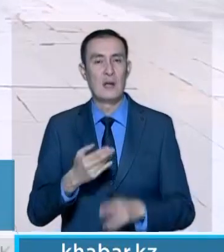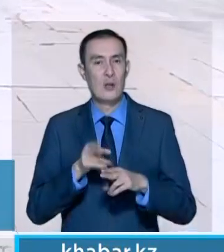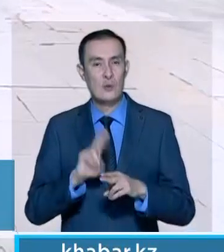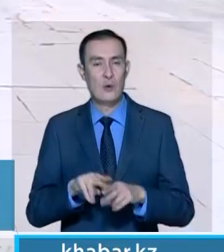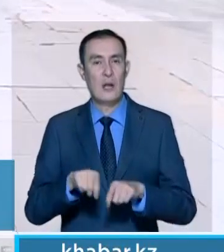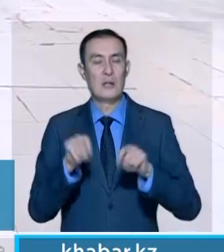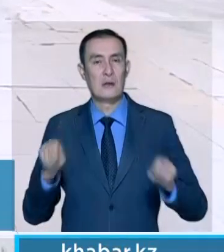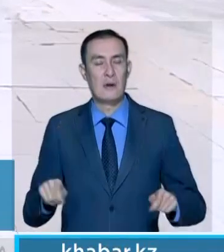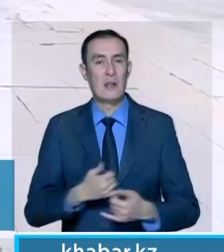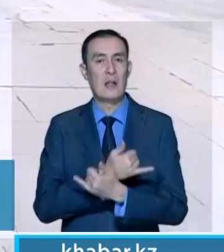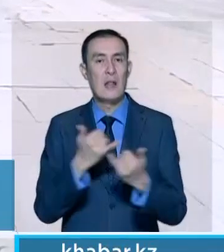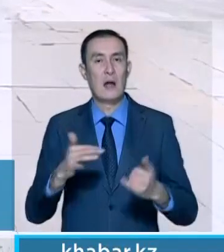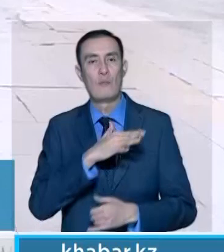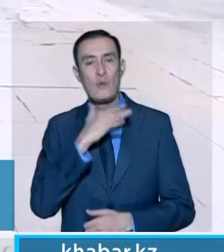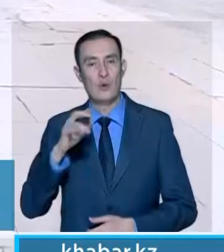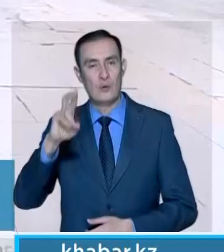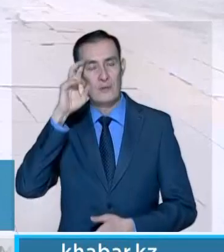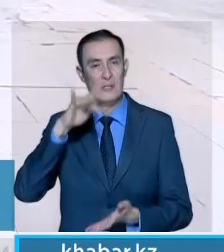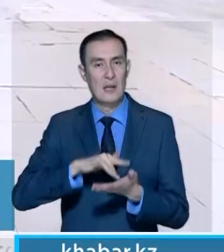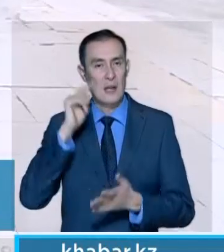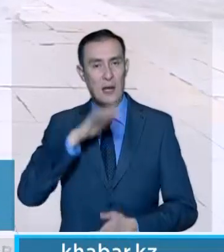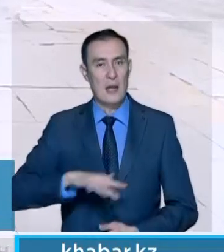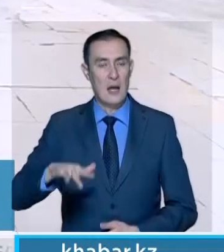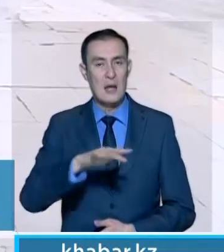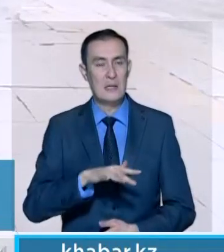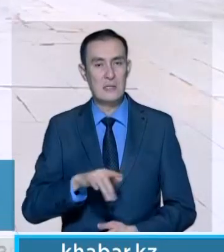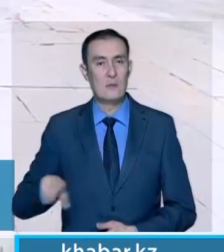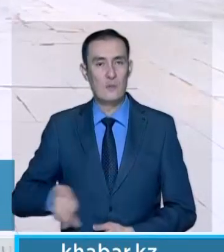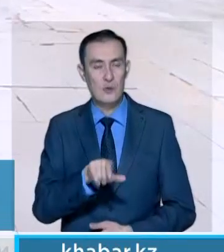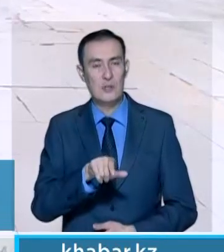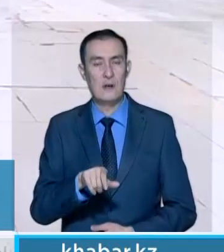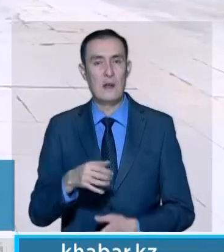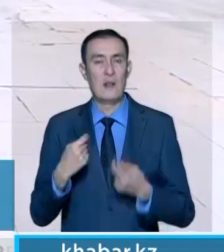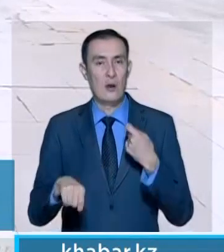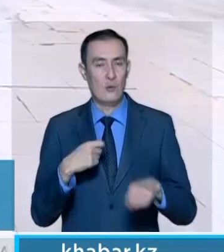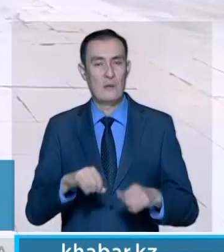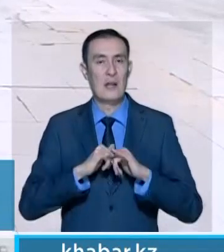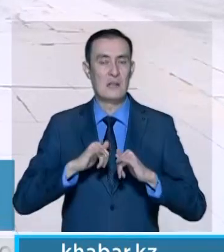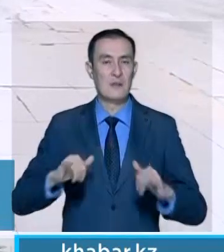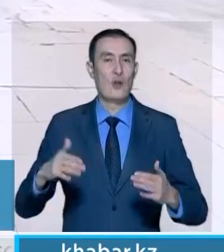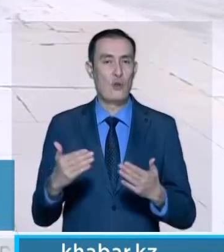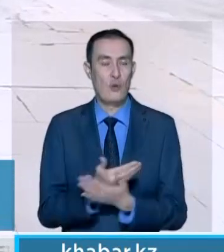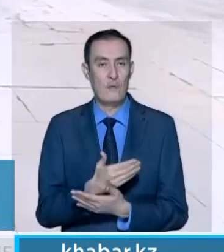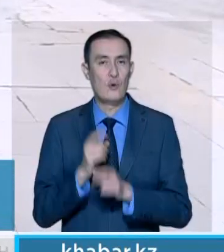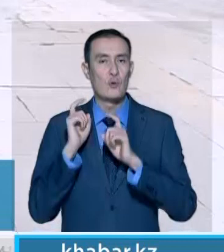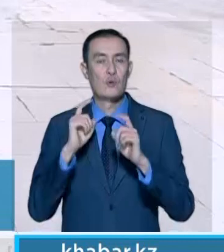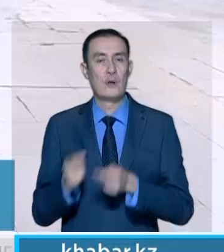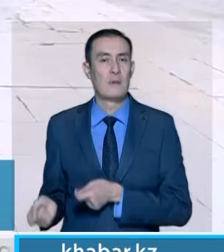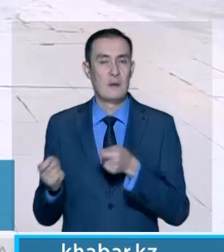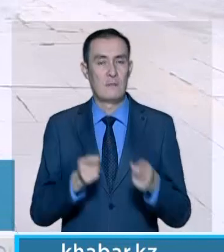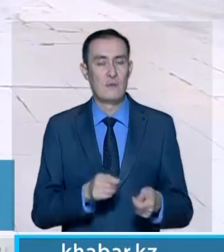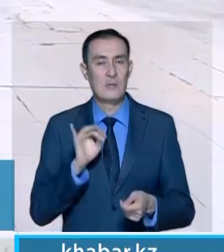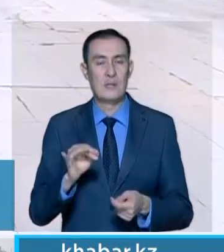которая открывает для многих стран Центральной Азии пути и маршруты для продвижения новых логистических